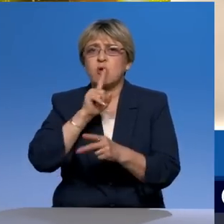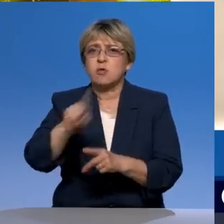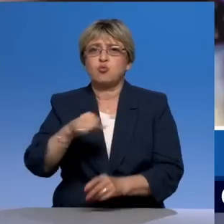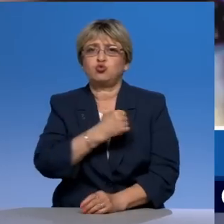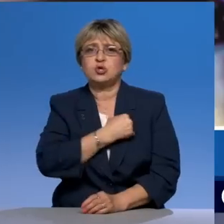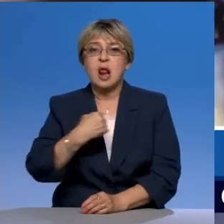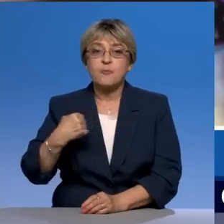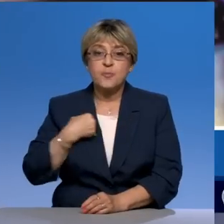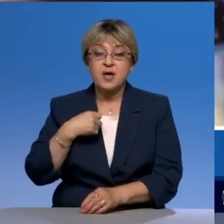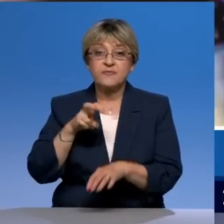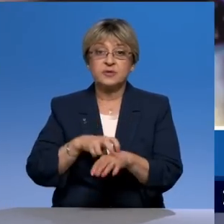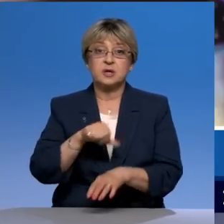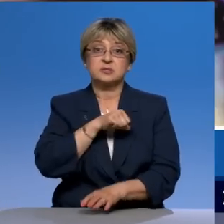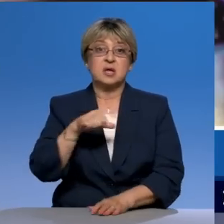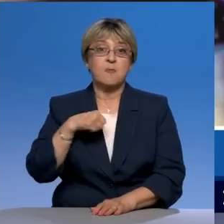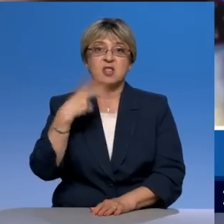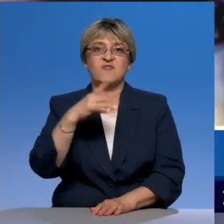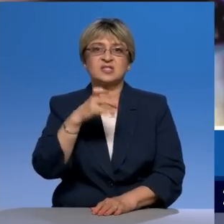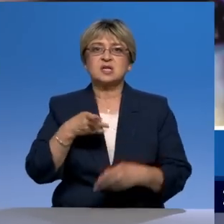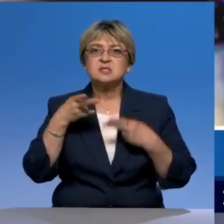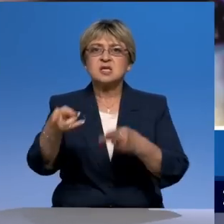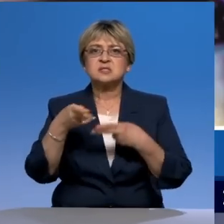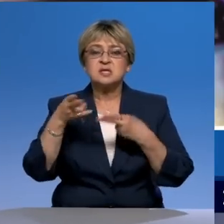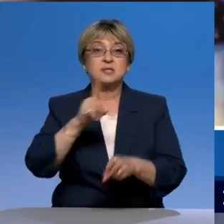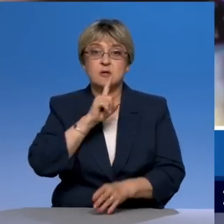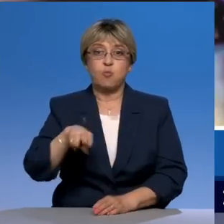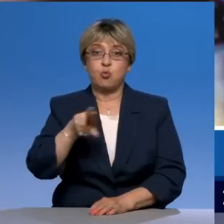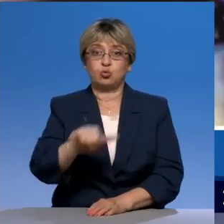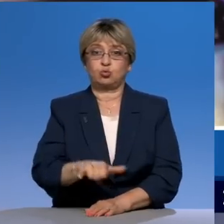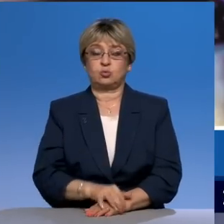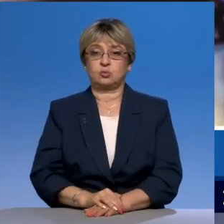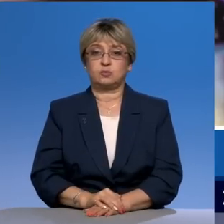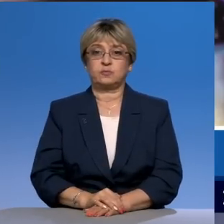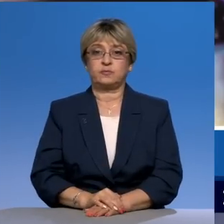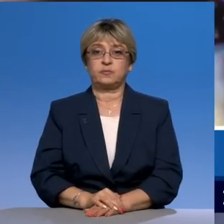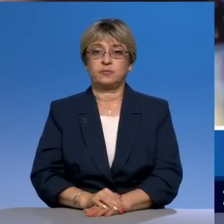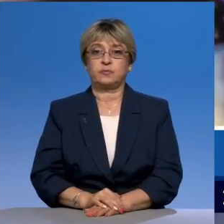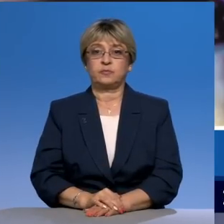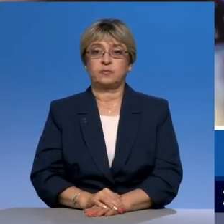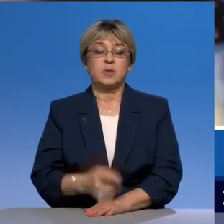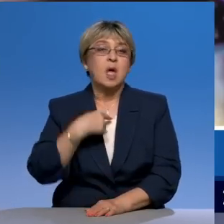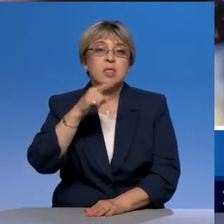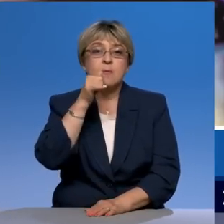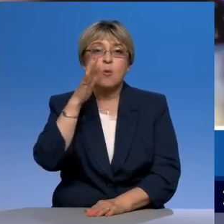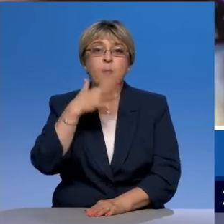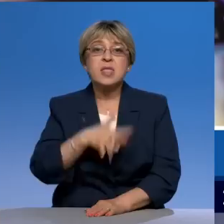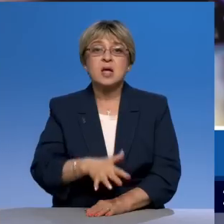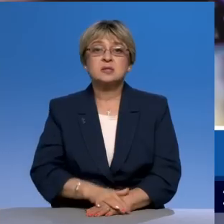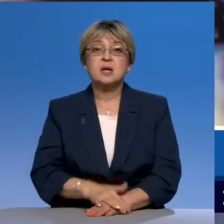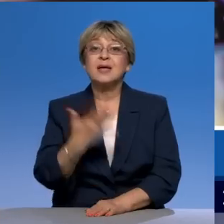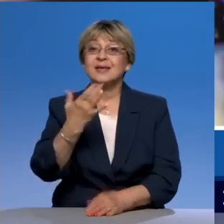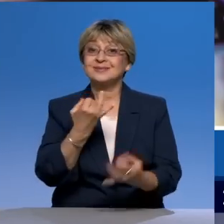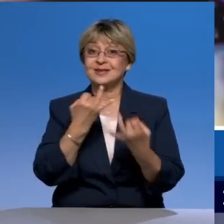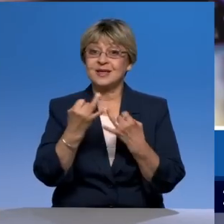отнимаешь, сама 20 раз не ездишь, не дергаешься в поликлинику. Вот я понять не могу. Вы имеете в виду, если речь идет о